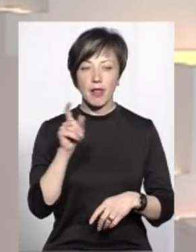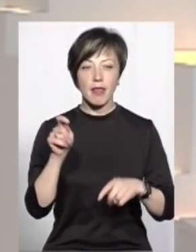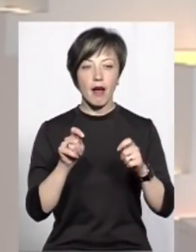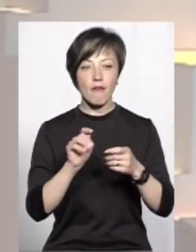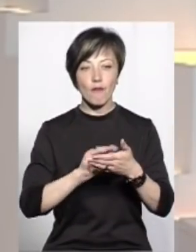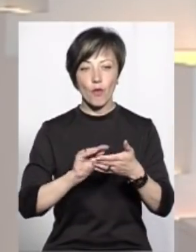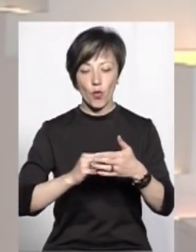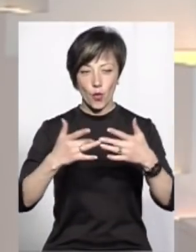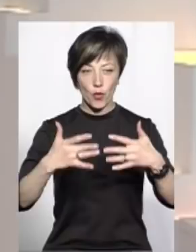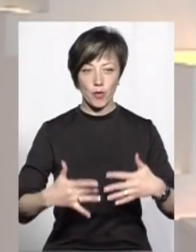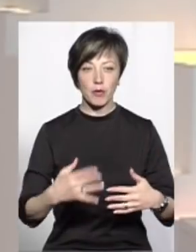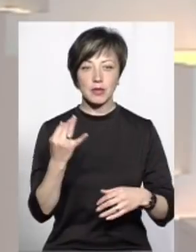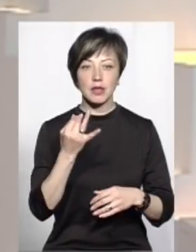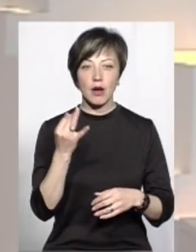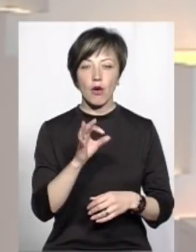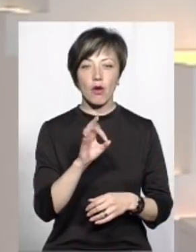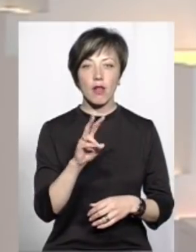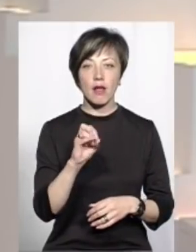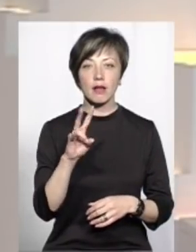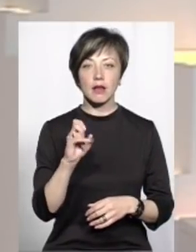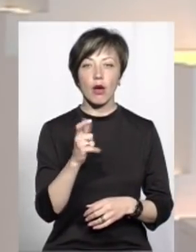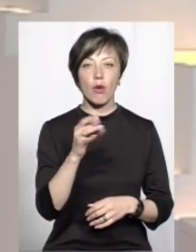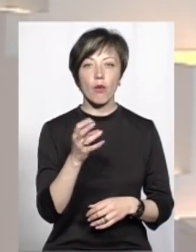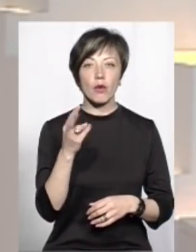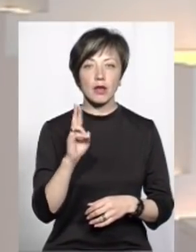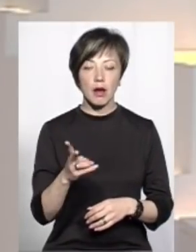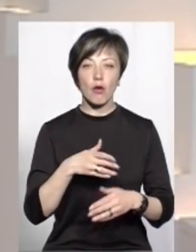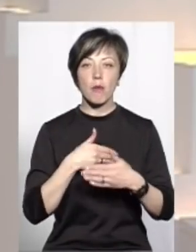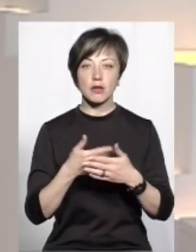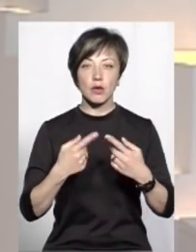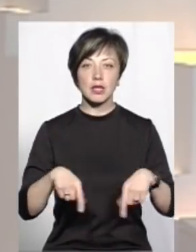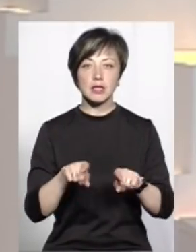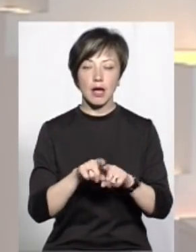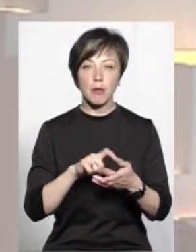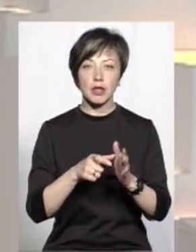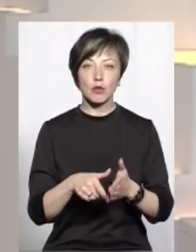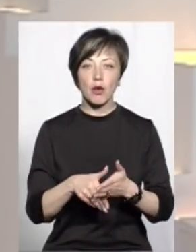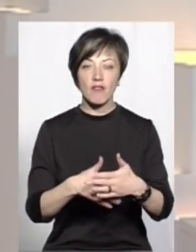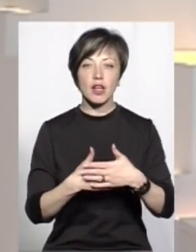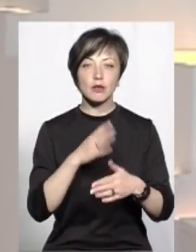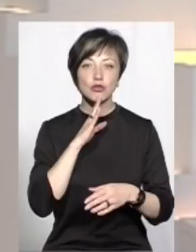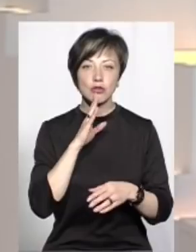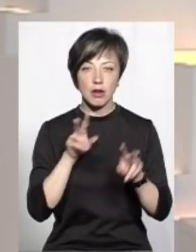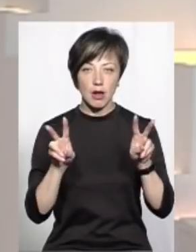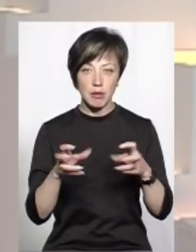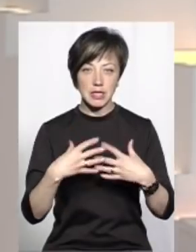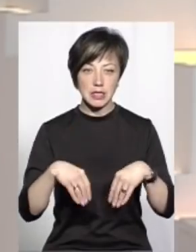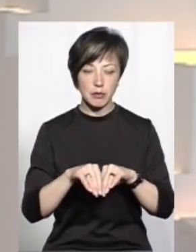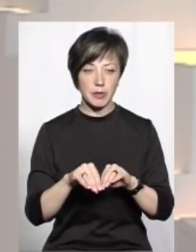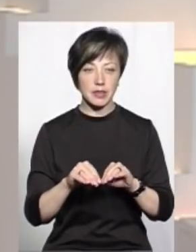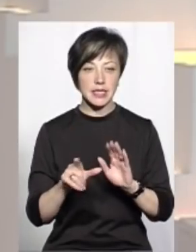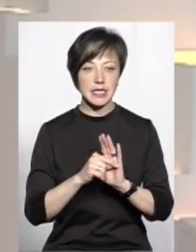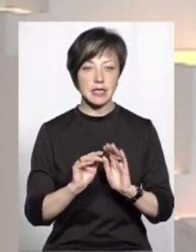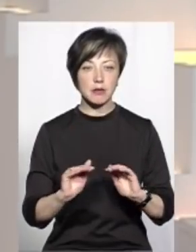ми поцікавились у Олени Голяк. Вона керує громадською організацією «Кабінет допомоги вагітним жінкам та сім'ям з